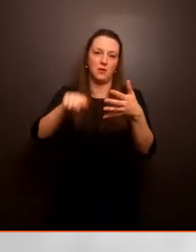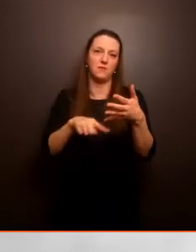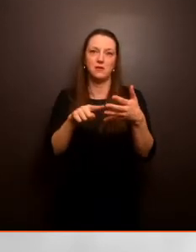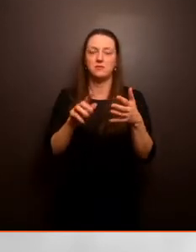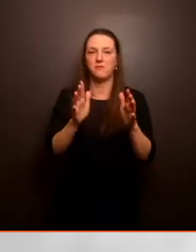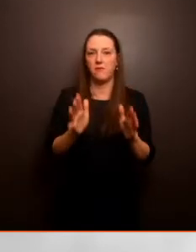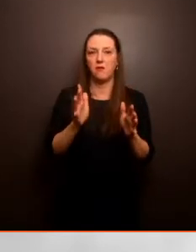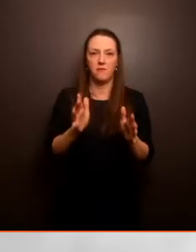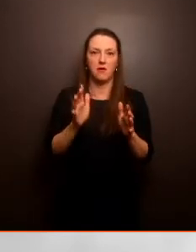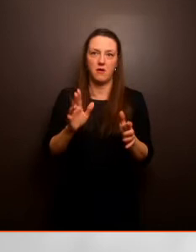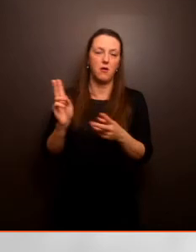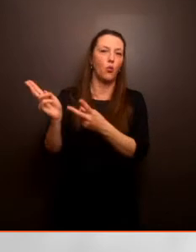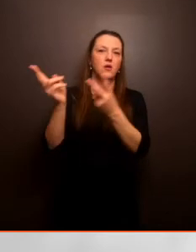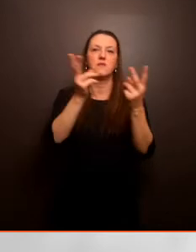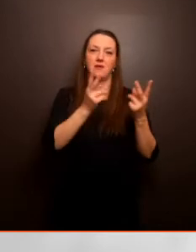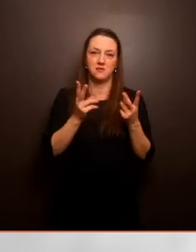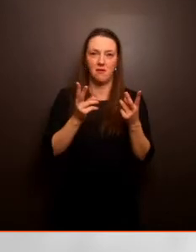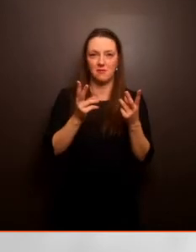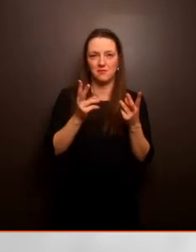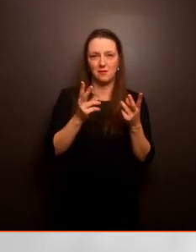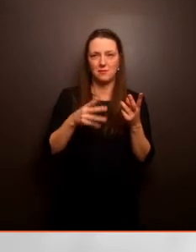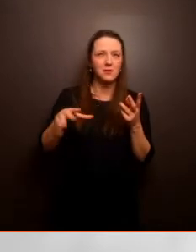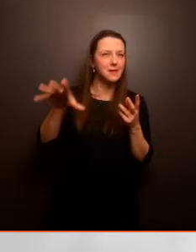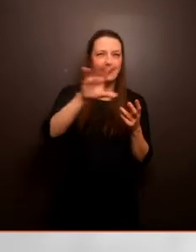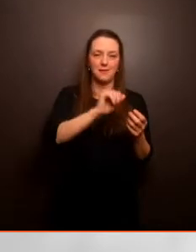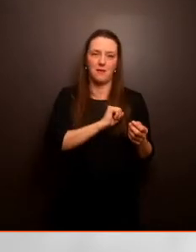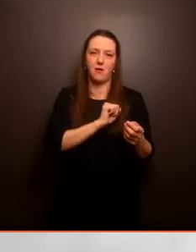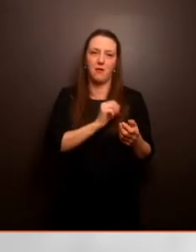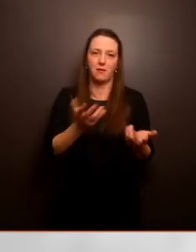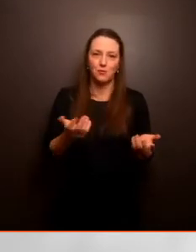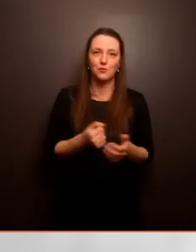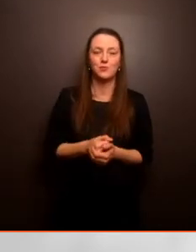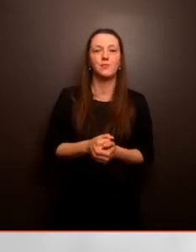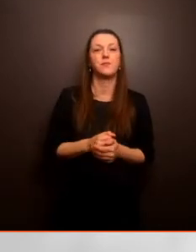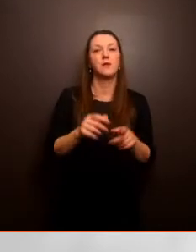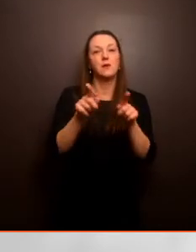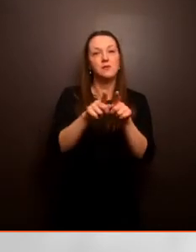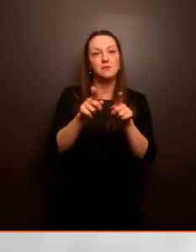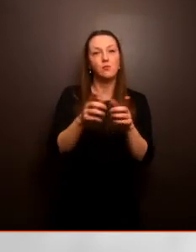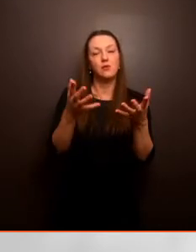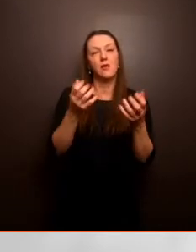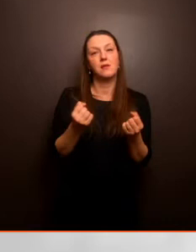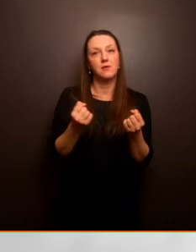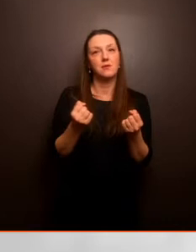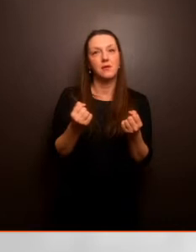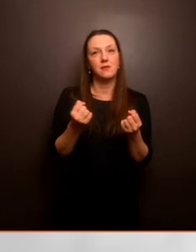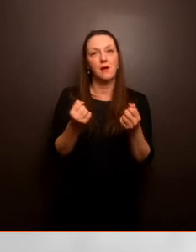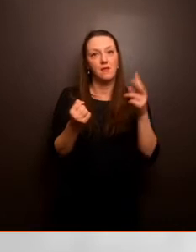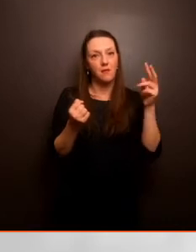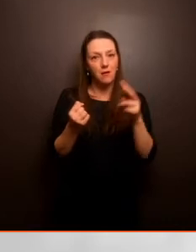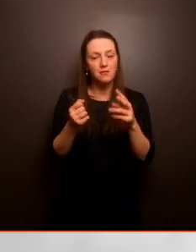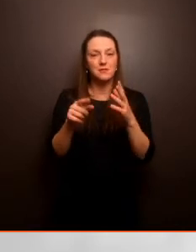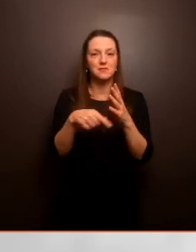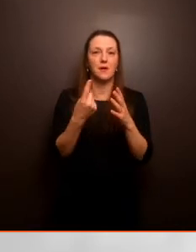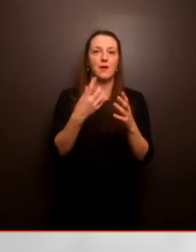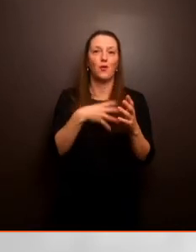üsnagi universaalsed. Ja ettevõtete vaates on võib-olla üks kõige olulisem märksõna see, et nende